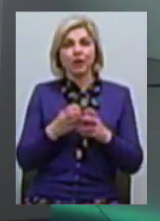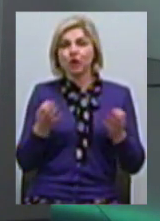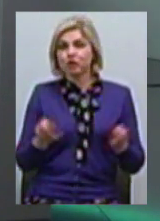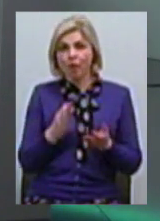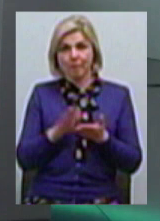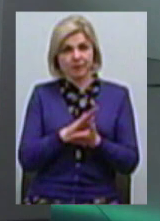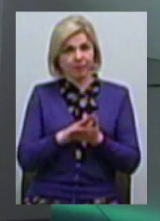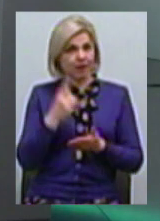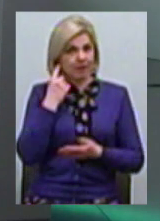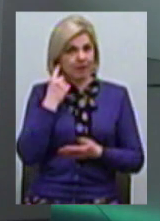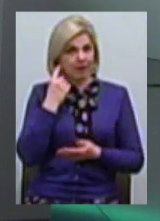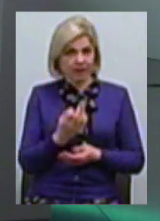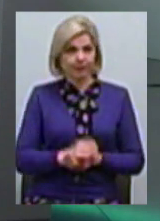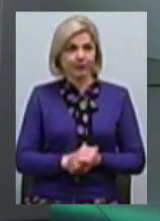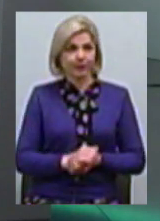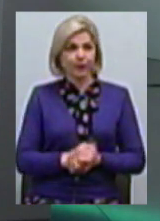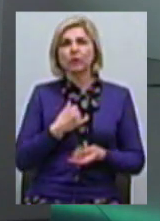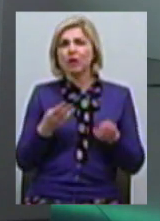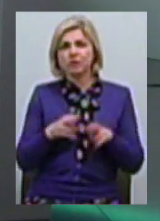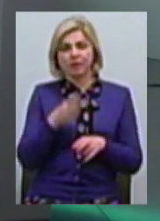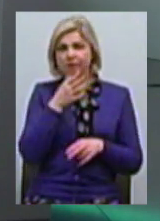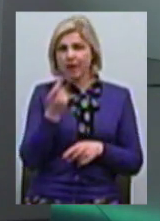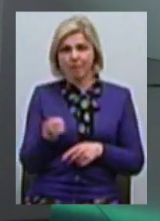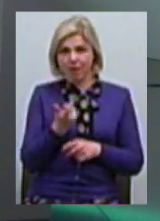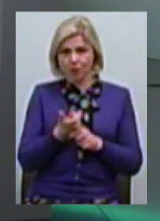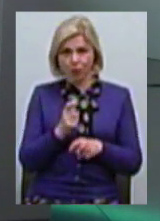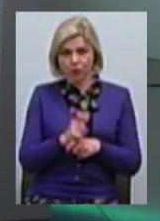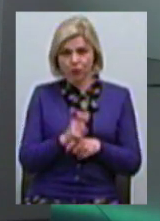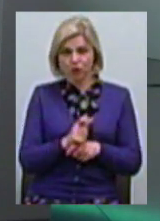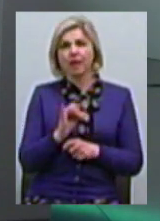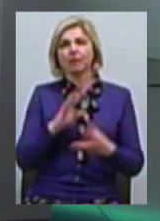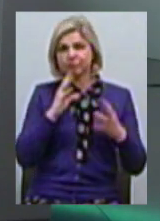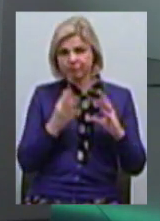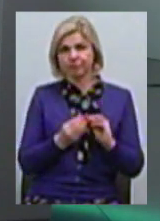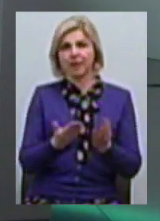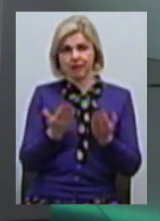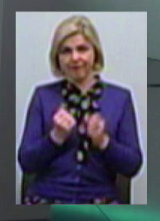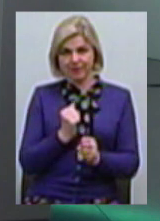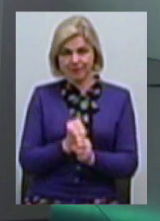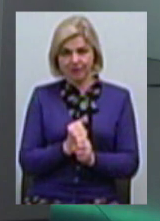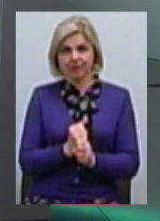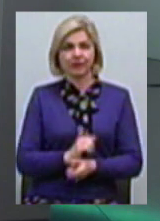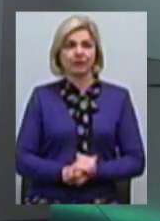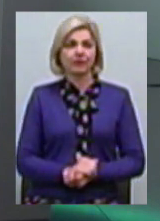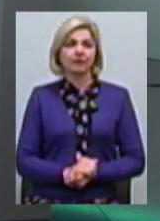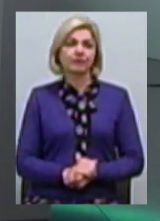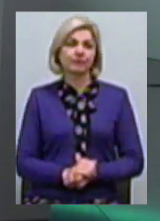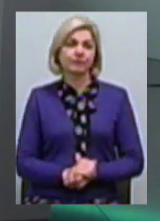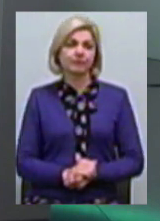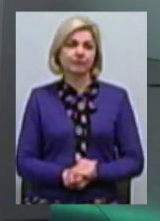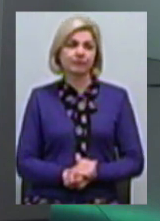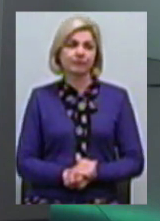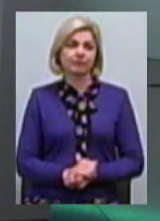бывает. Дмитро, у нас залишається півхвилини. Будь ласка, давайте підім'ємо підсумок, щоб наші глядачі все ж